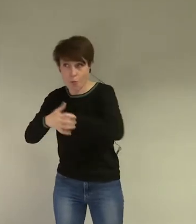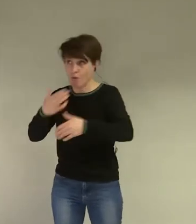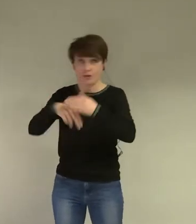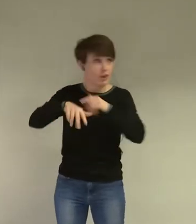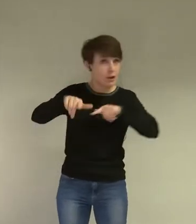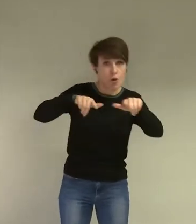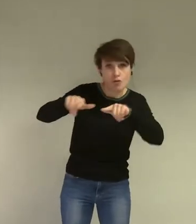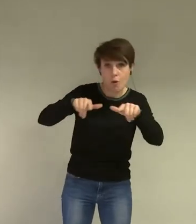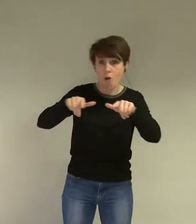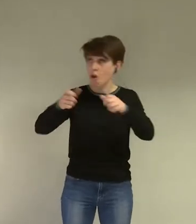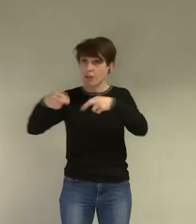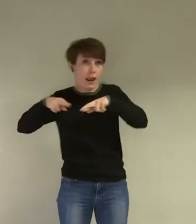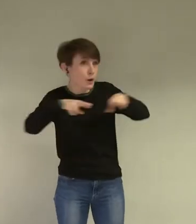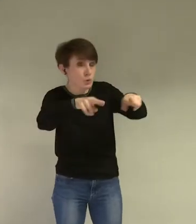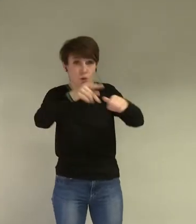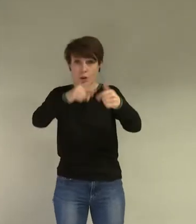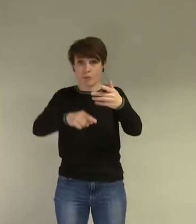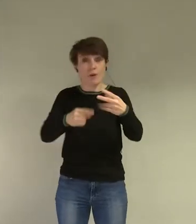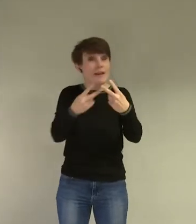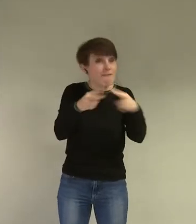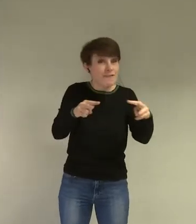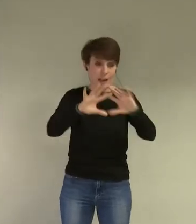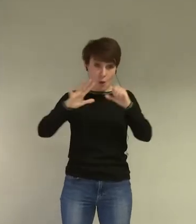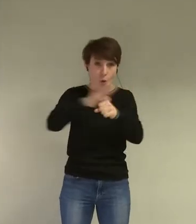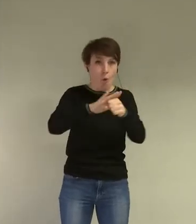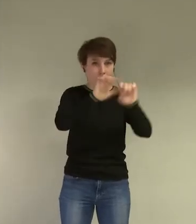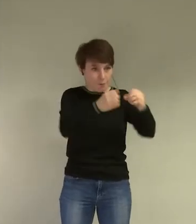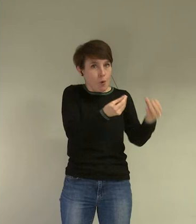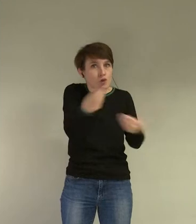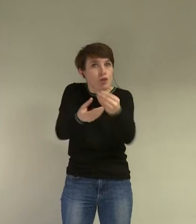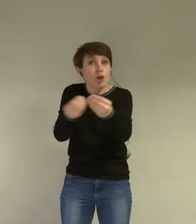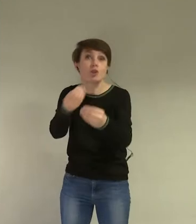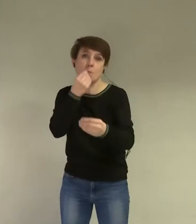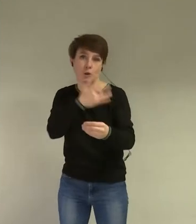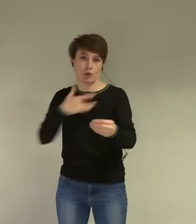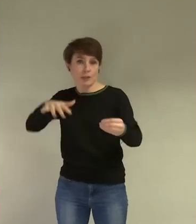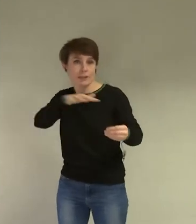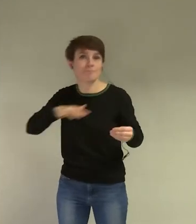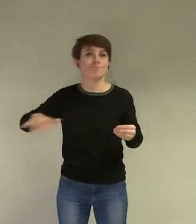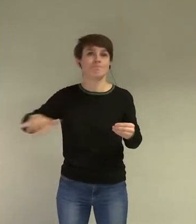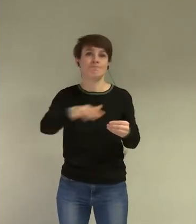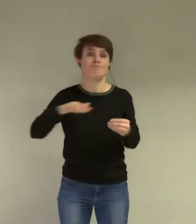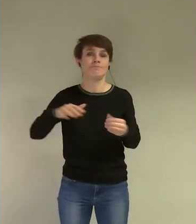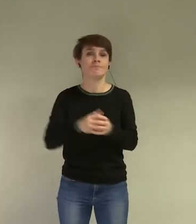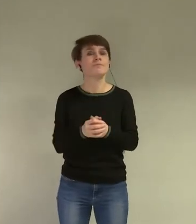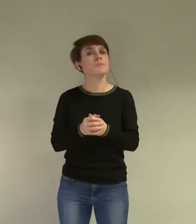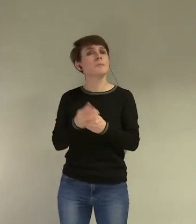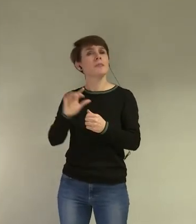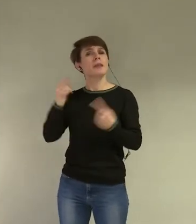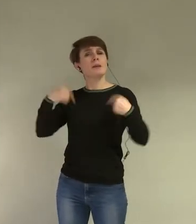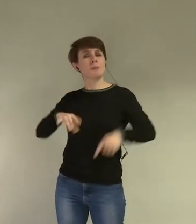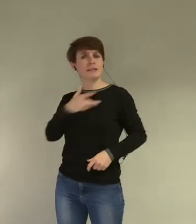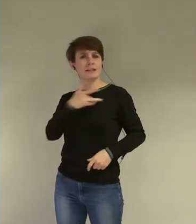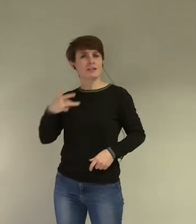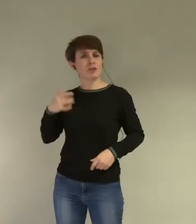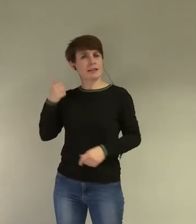rues de nos villes il faut toute une ville pour faire de la santé publique et rapidement évoquée par olivier ferrand dans une présentation de sa feuille de